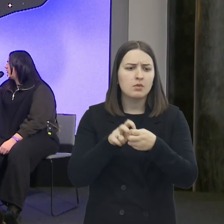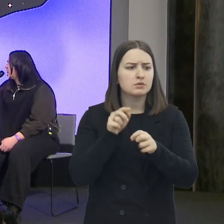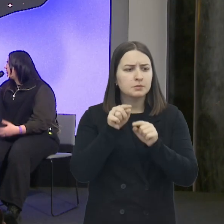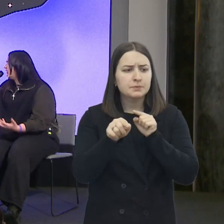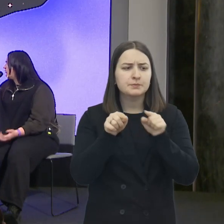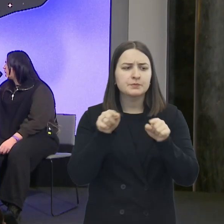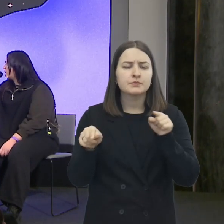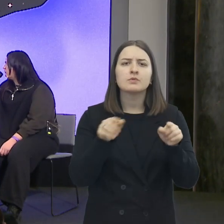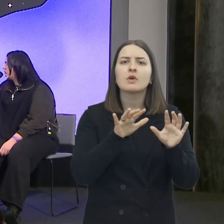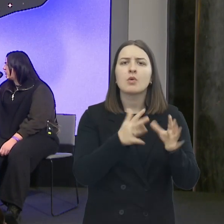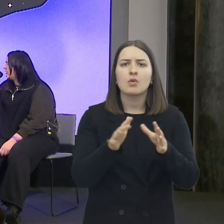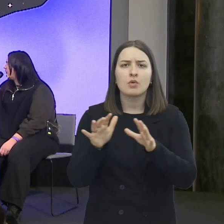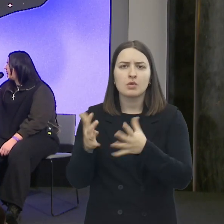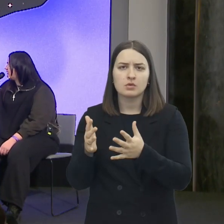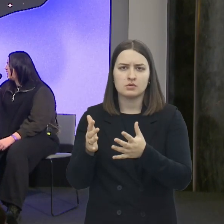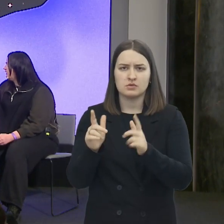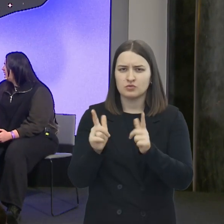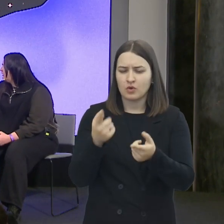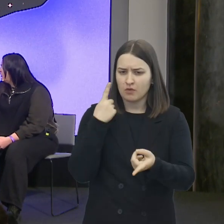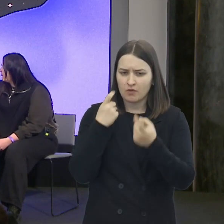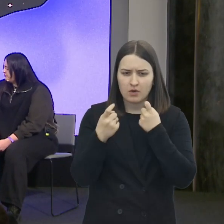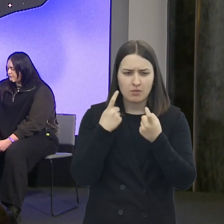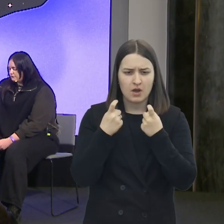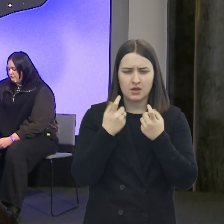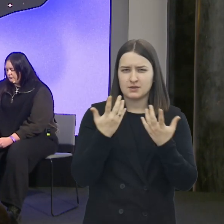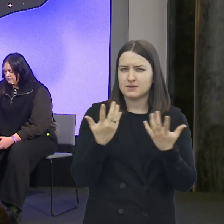pasiekia tokia informacija?